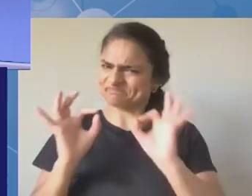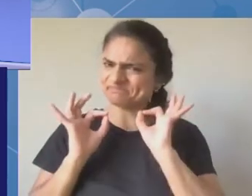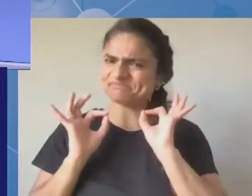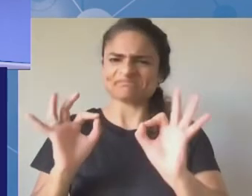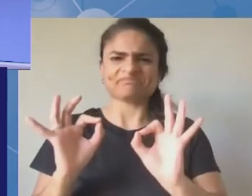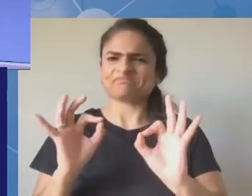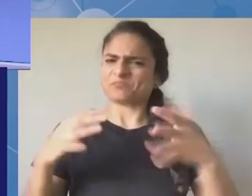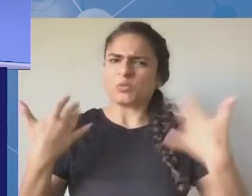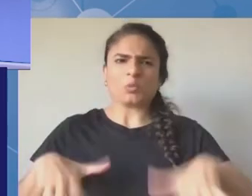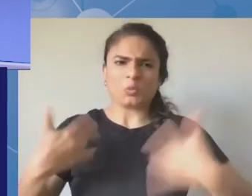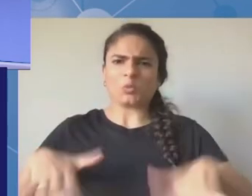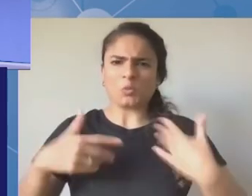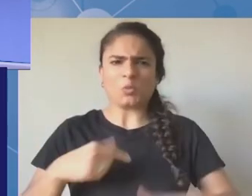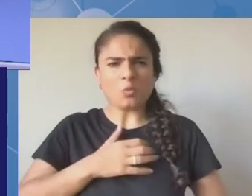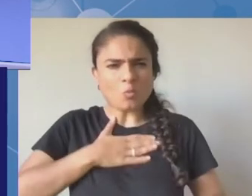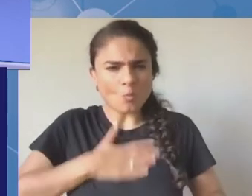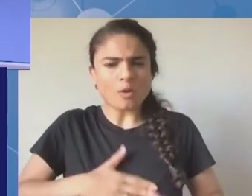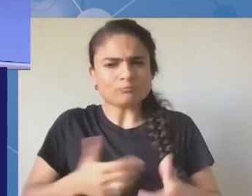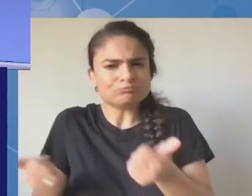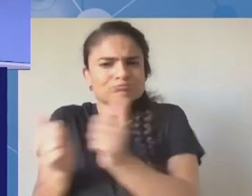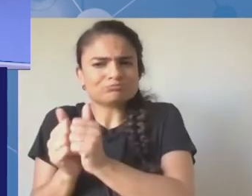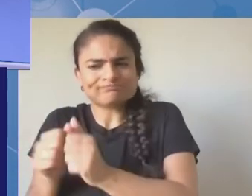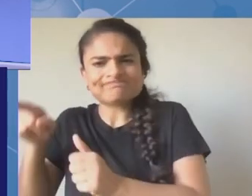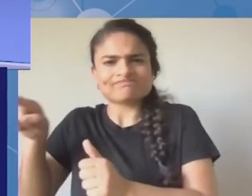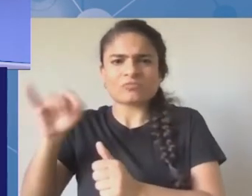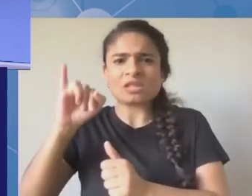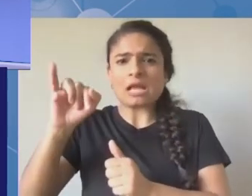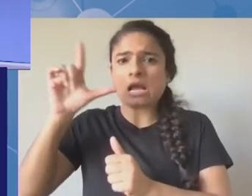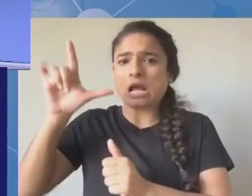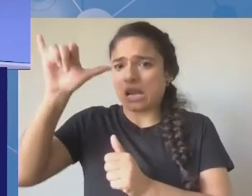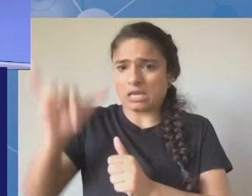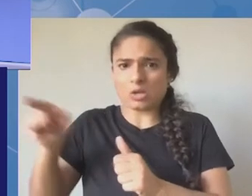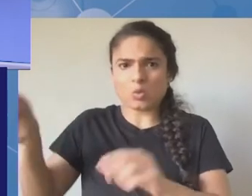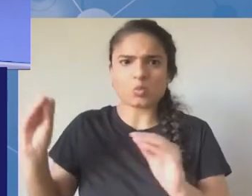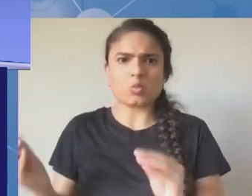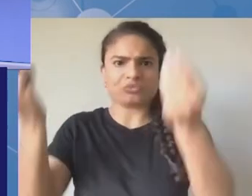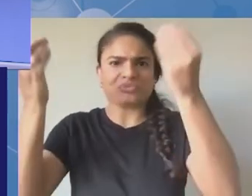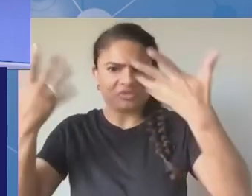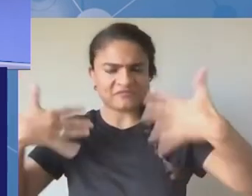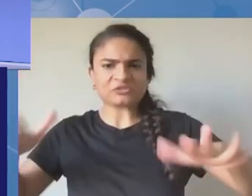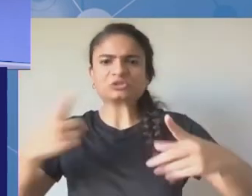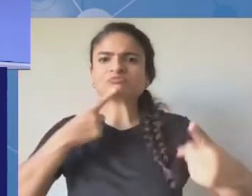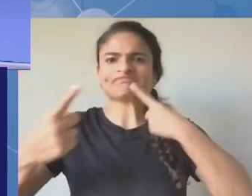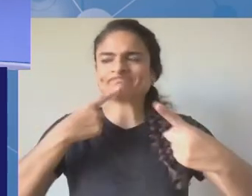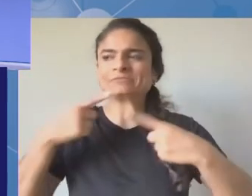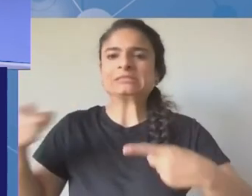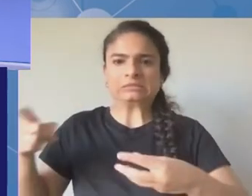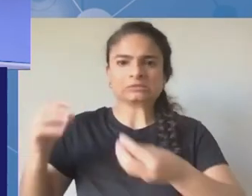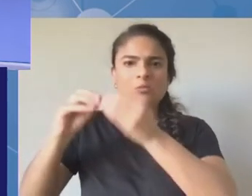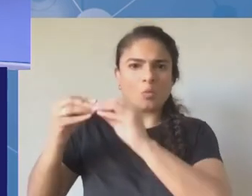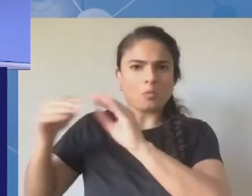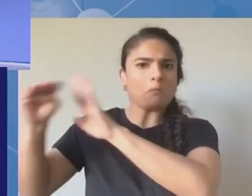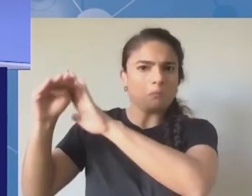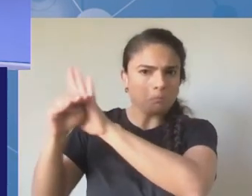ولمنظم هذه القمة على سلاسة إجراء هذا المنتدى. طبعا هناك بعض التحديات